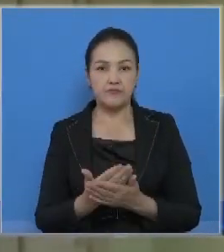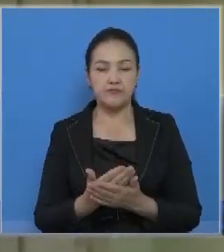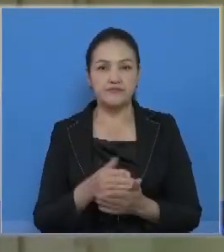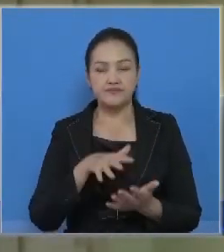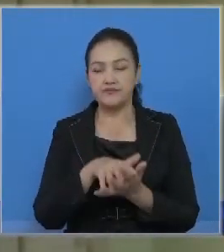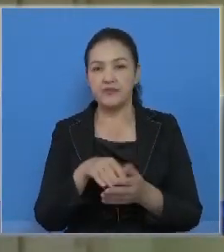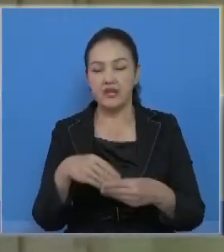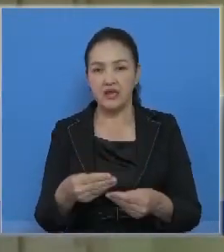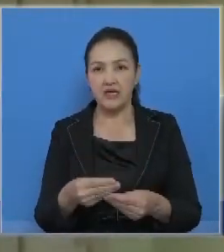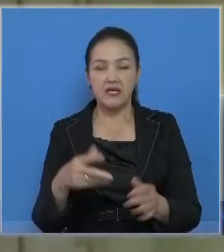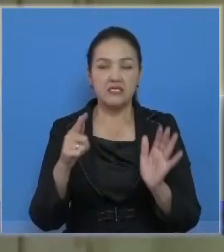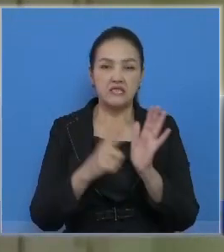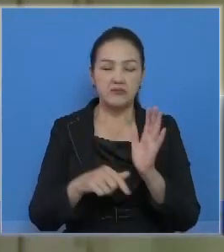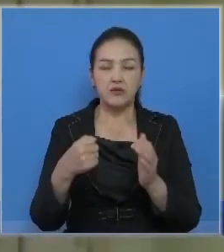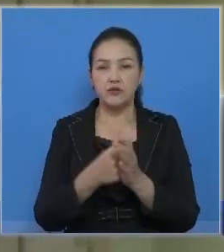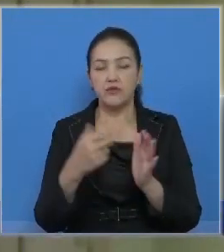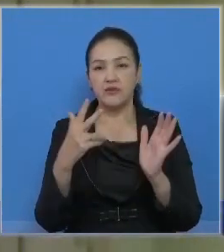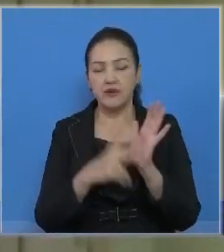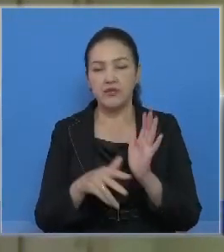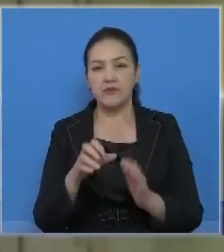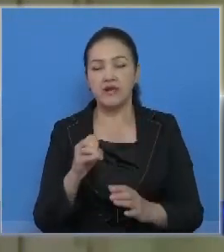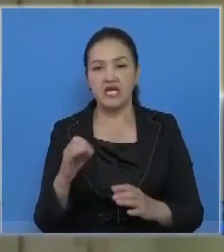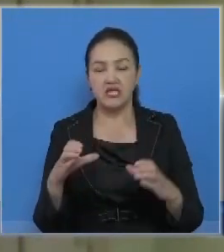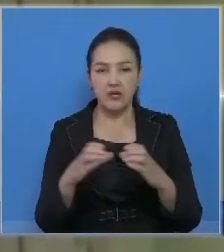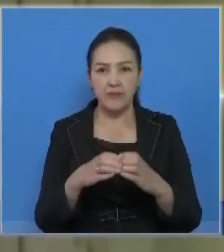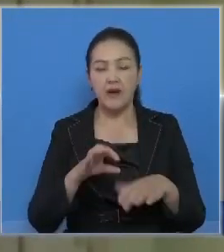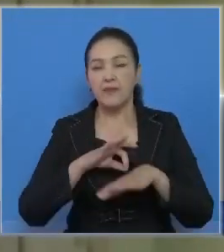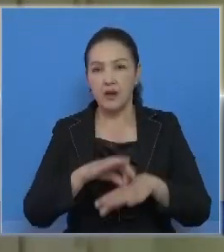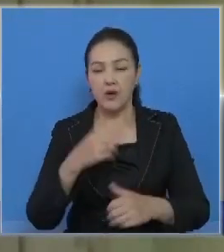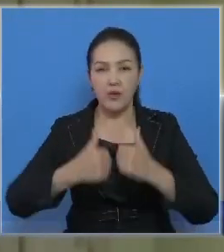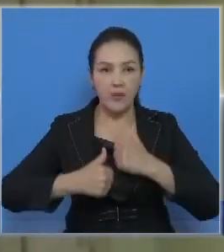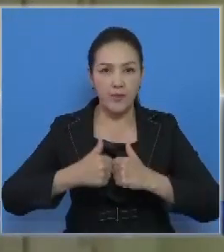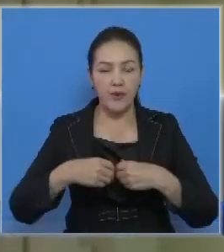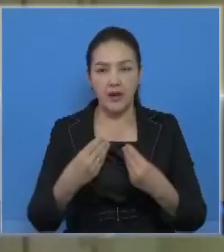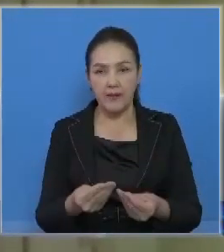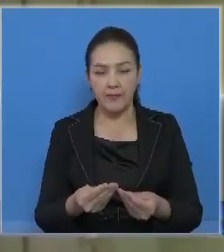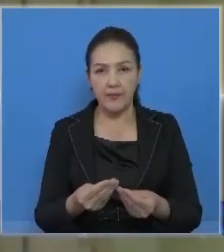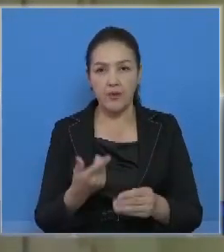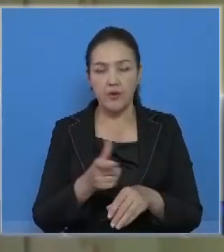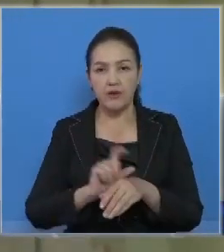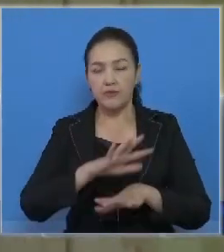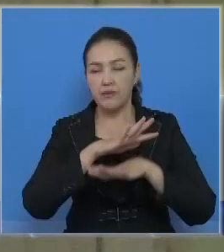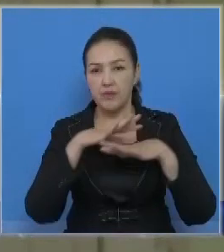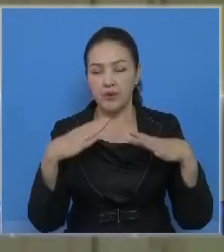подает заявление от 70 до 80 проектов, то есть проходит конкурс, но подают очень много,